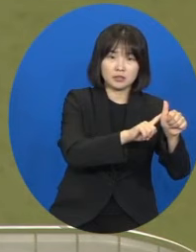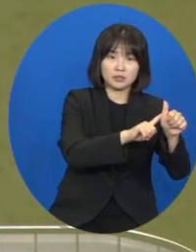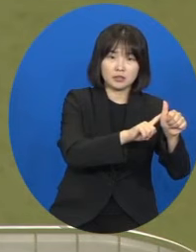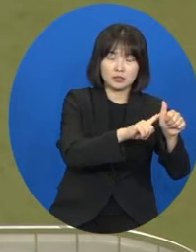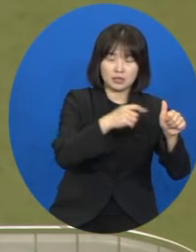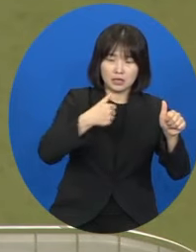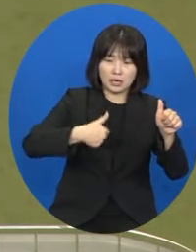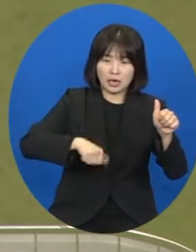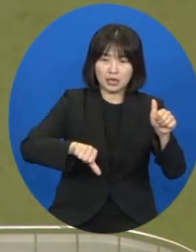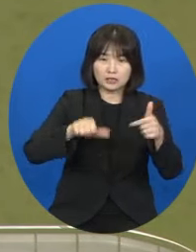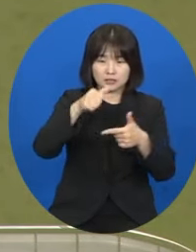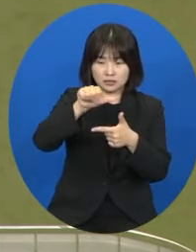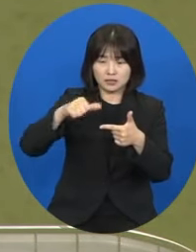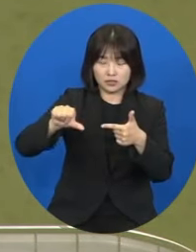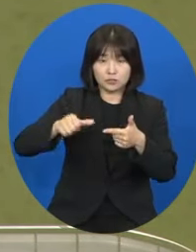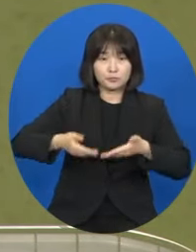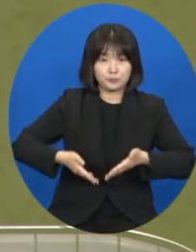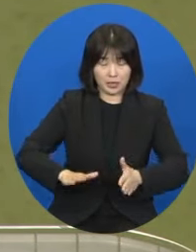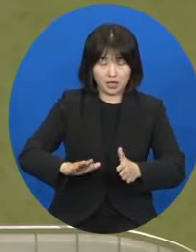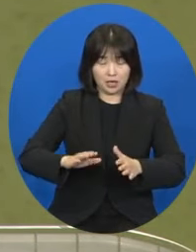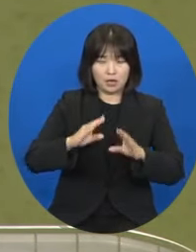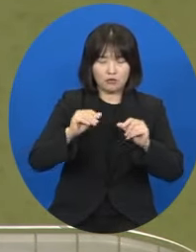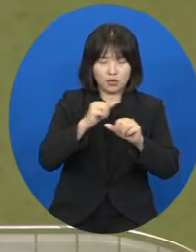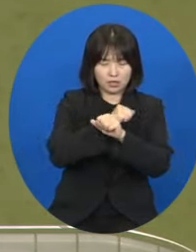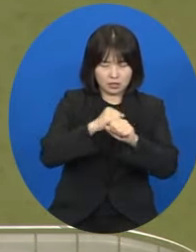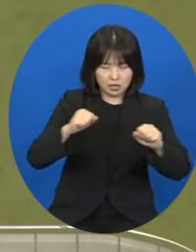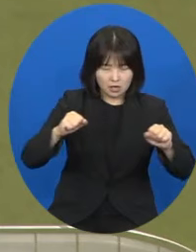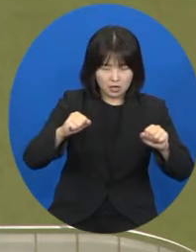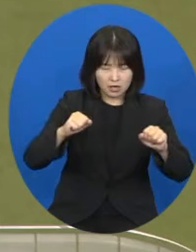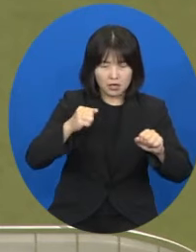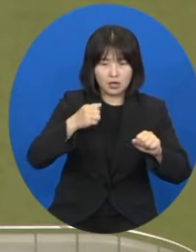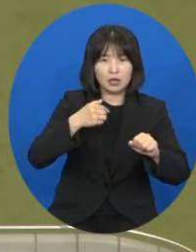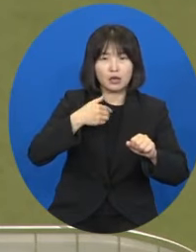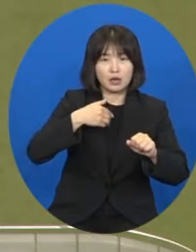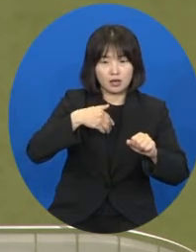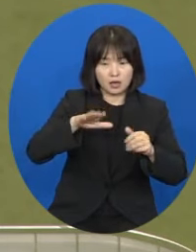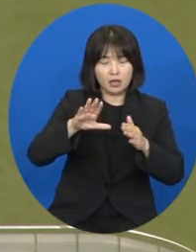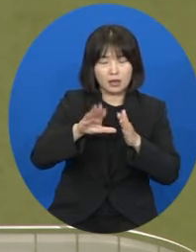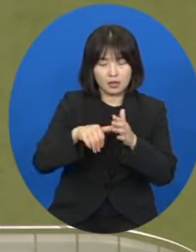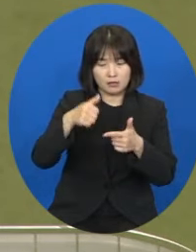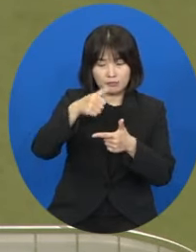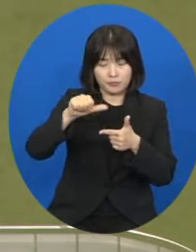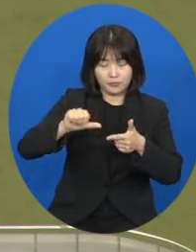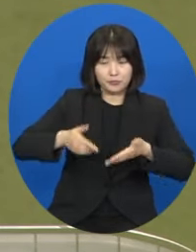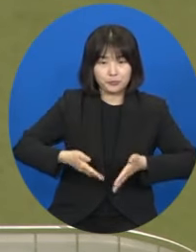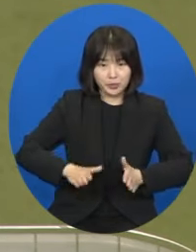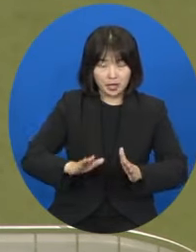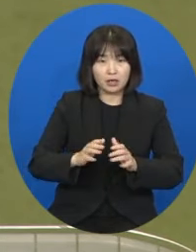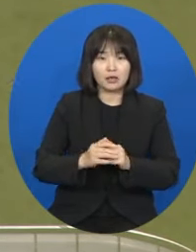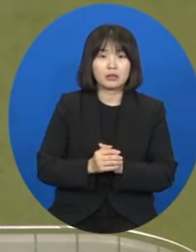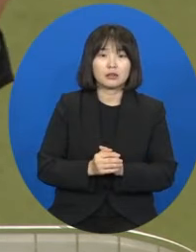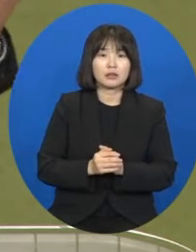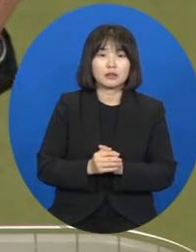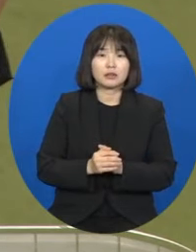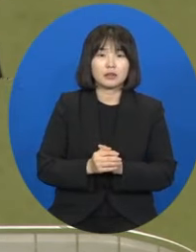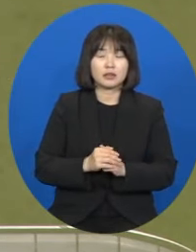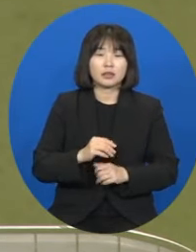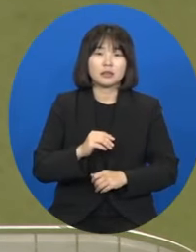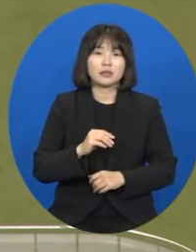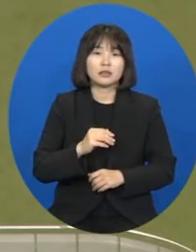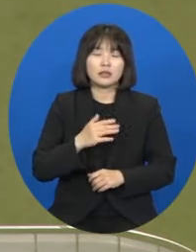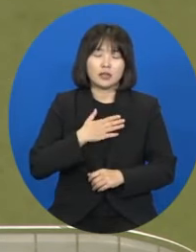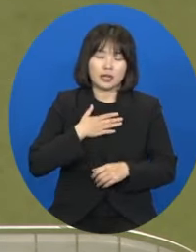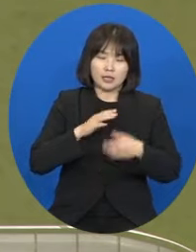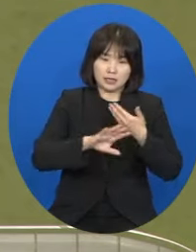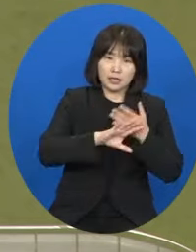아들을 둘을 낳았어요. 광야를 지날 때 처음에 미디안 광야에 있을 때의 아들을 낳았는데 게르솜이라고 지었습니다. 내가 이방